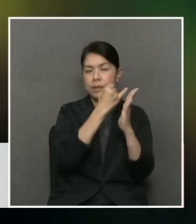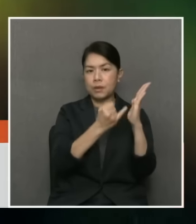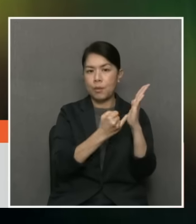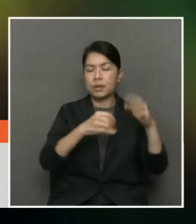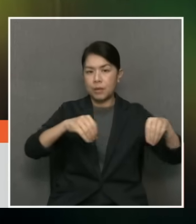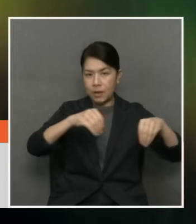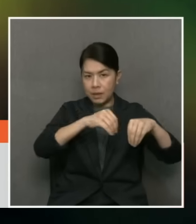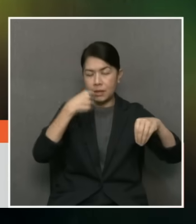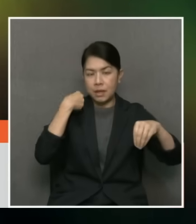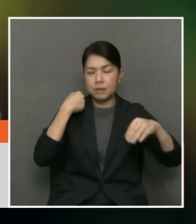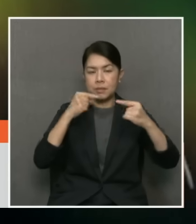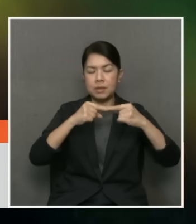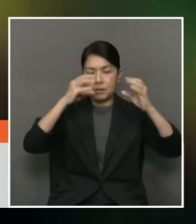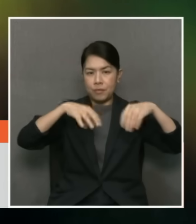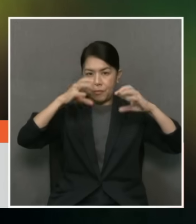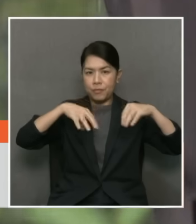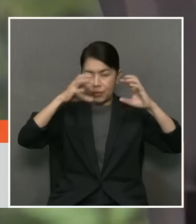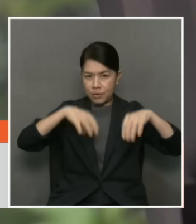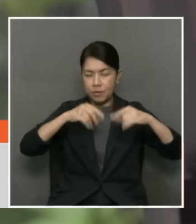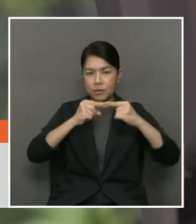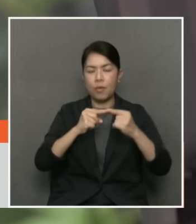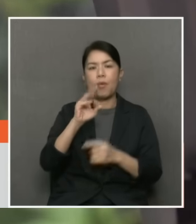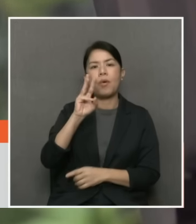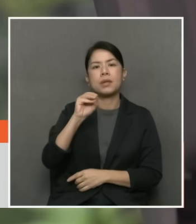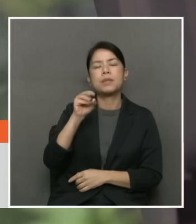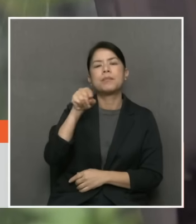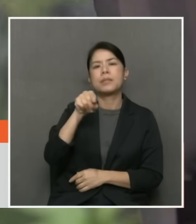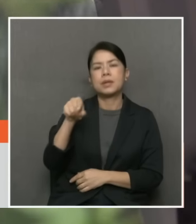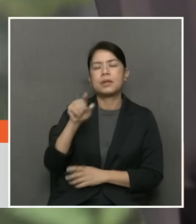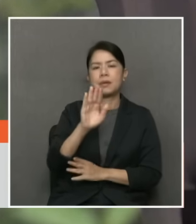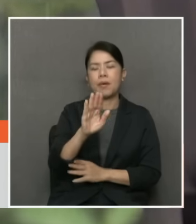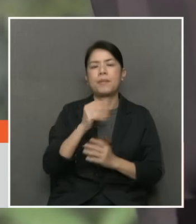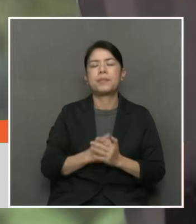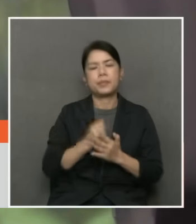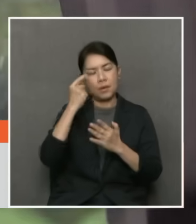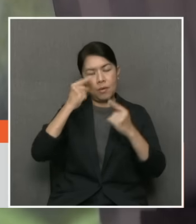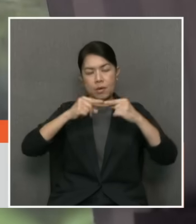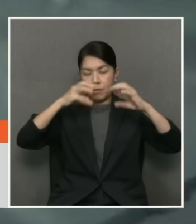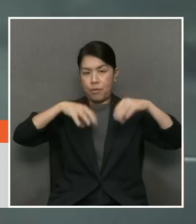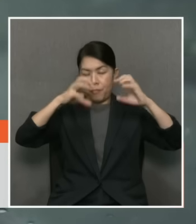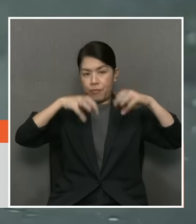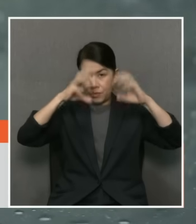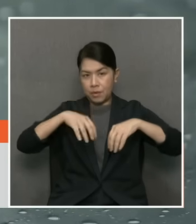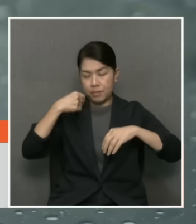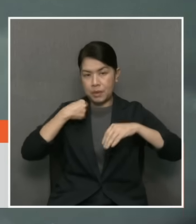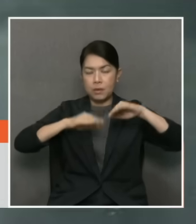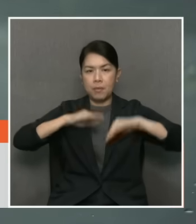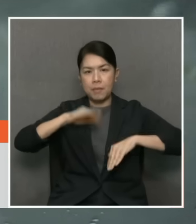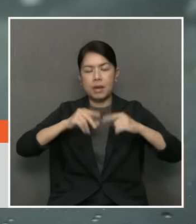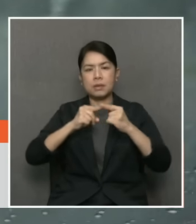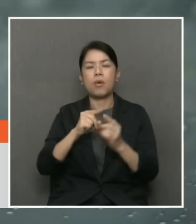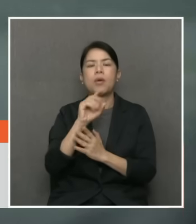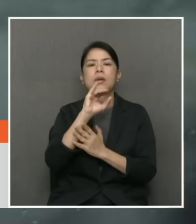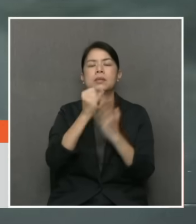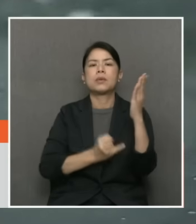และปริมณฑลมีฝนฟ้าคะนองร้อยละ 60ของพื้นที่และมีฝนตกหนักบางแห่งประมาณ 50จังหวัดทั่ว